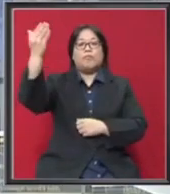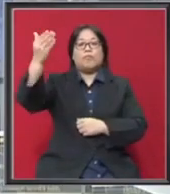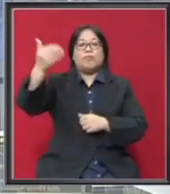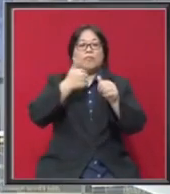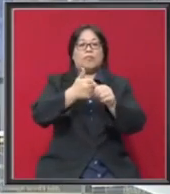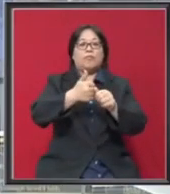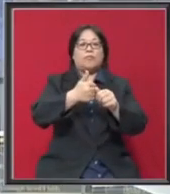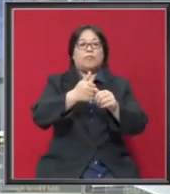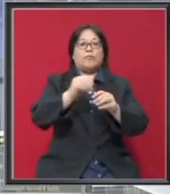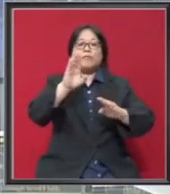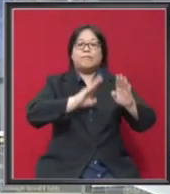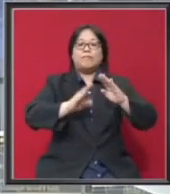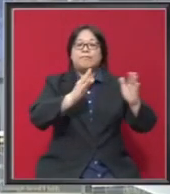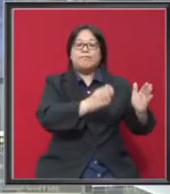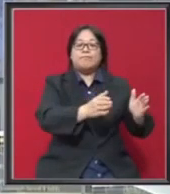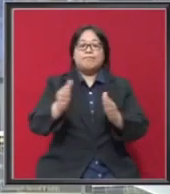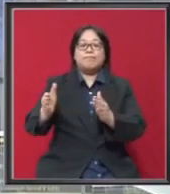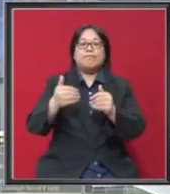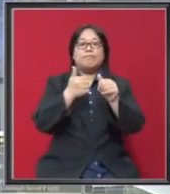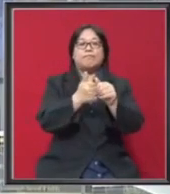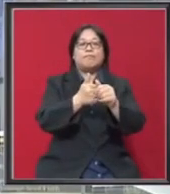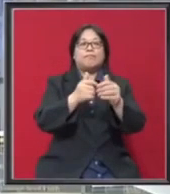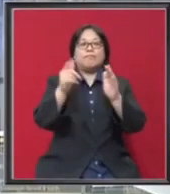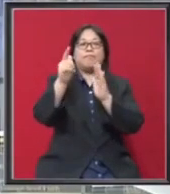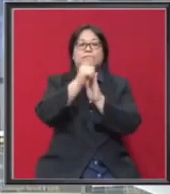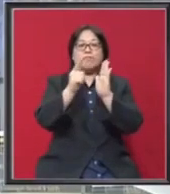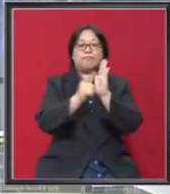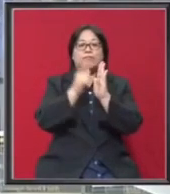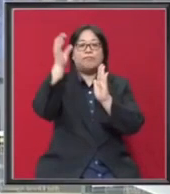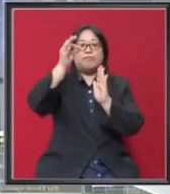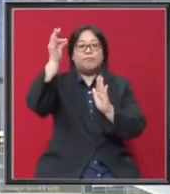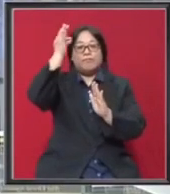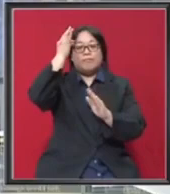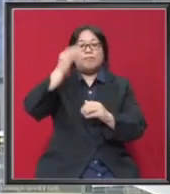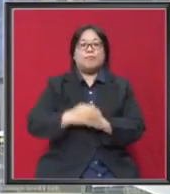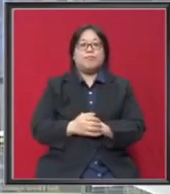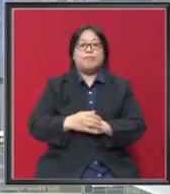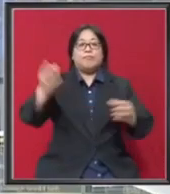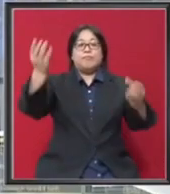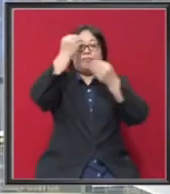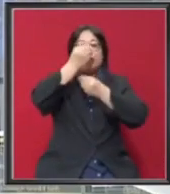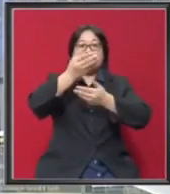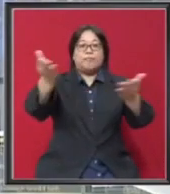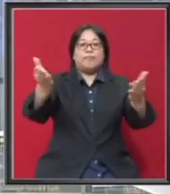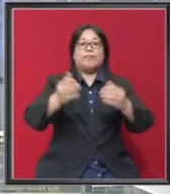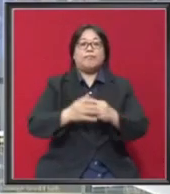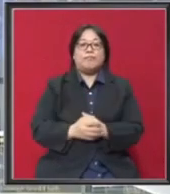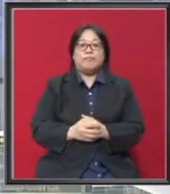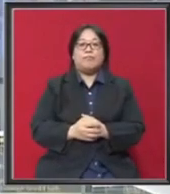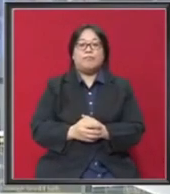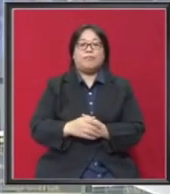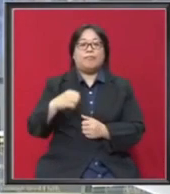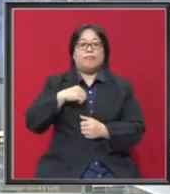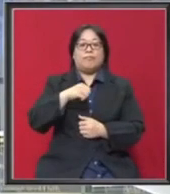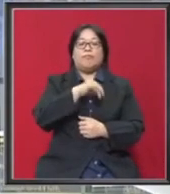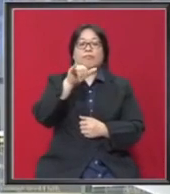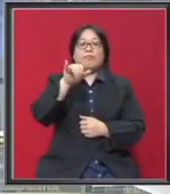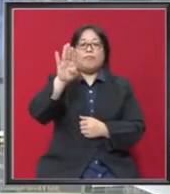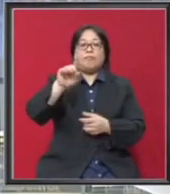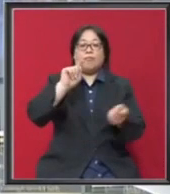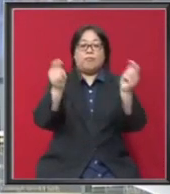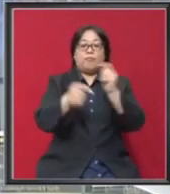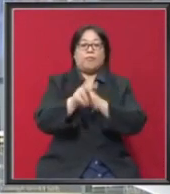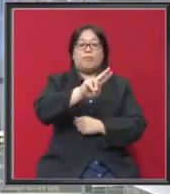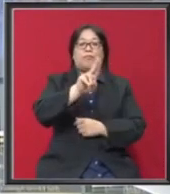ngikut tertib dan teratur berdasarkan kerangka perlembagaan persekutuan untuk makluman adanya format